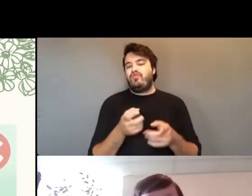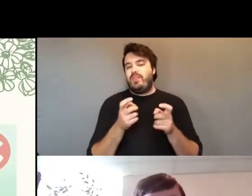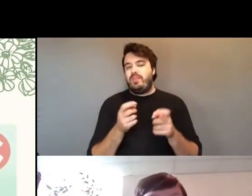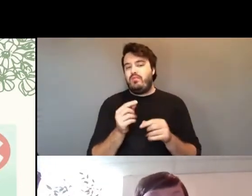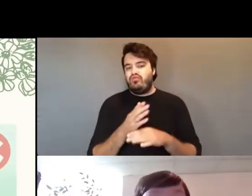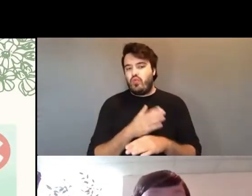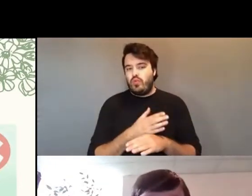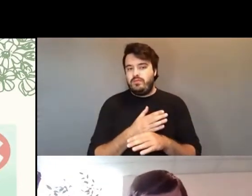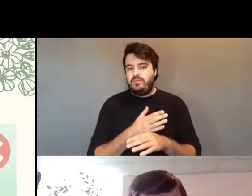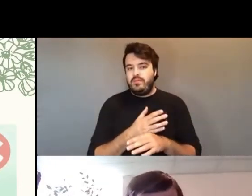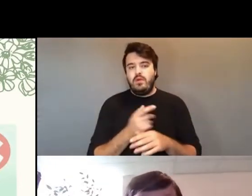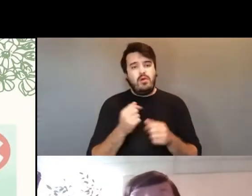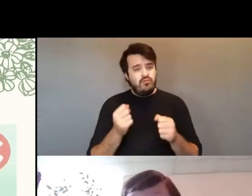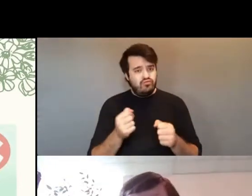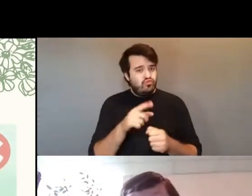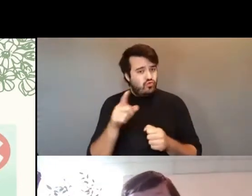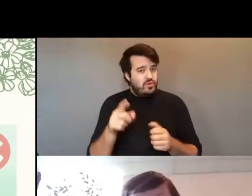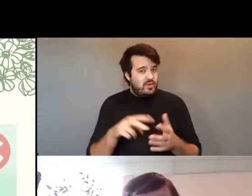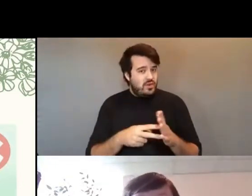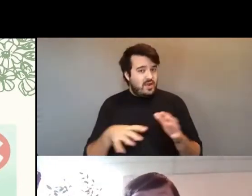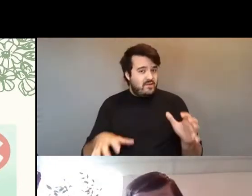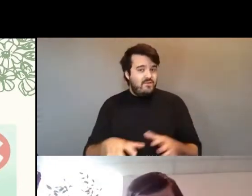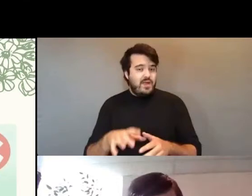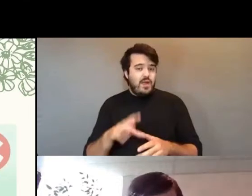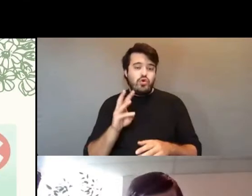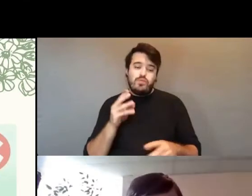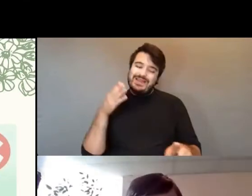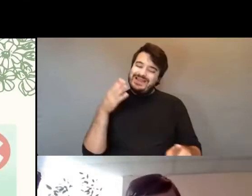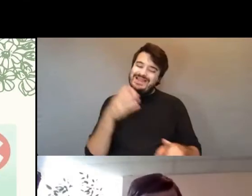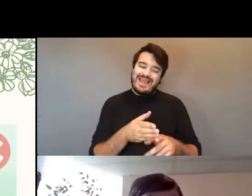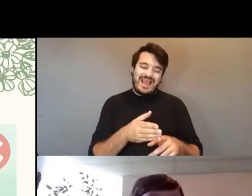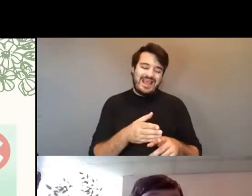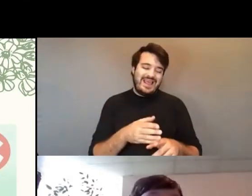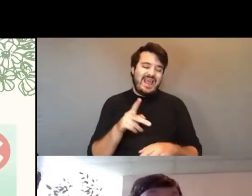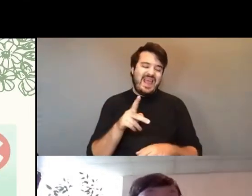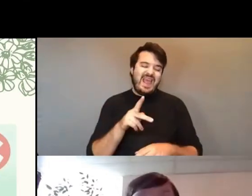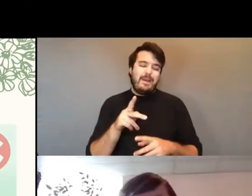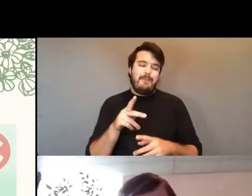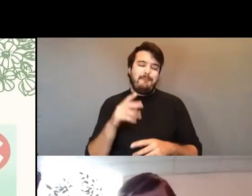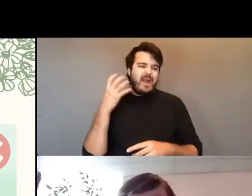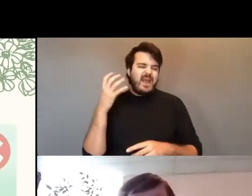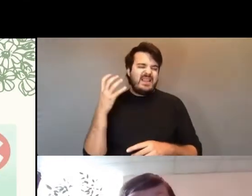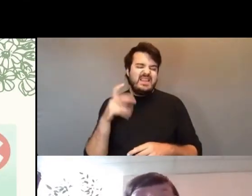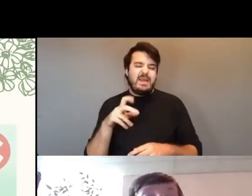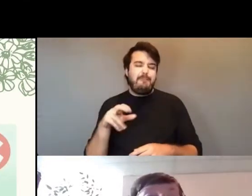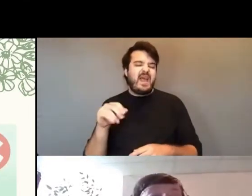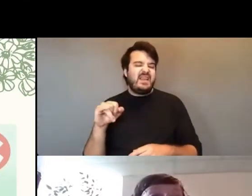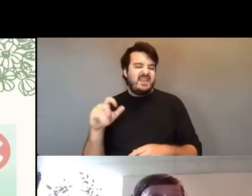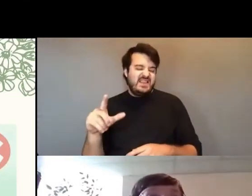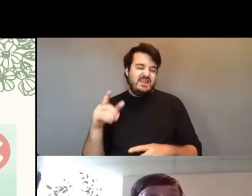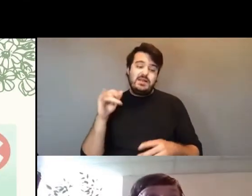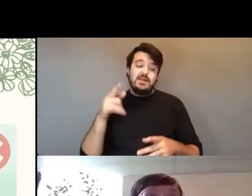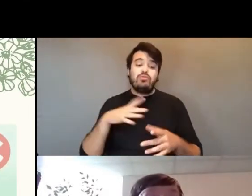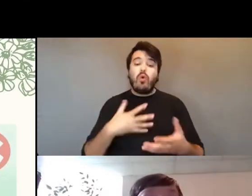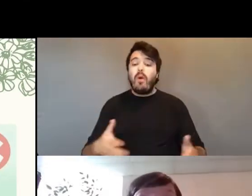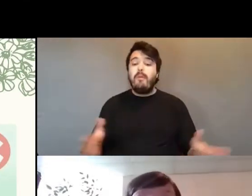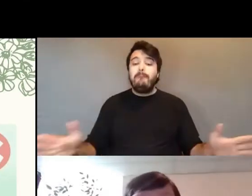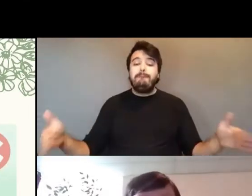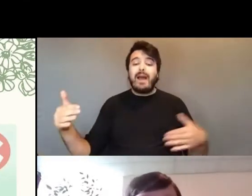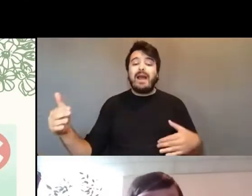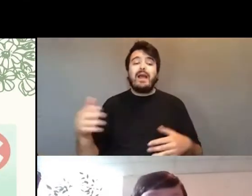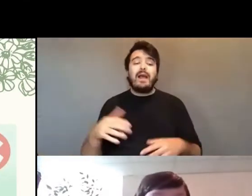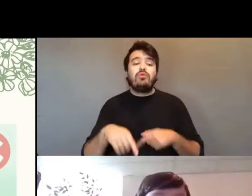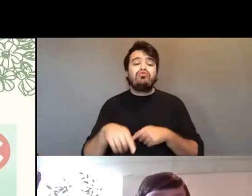se faire. Donc, vous pouvez faire un semis direct de persil. Admettons que vous avez un bac de culture ou un